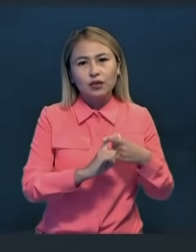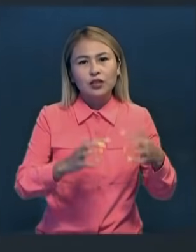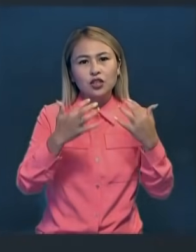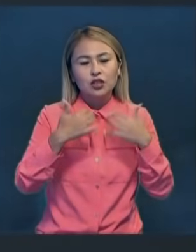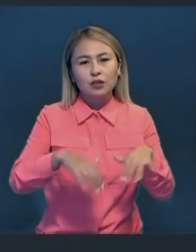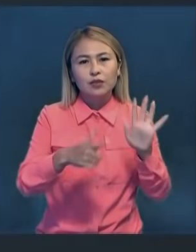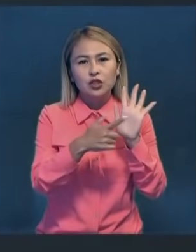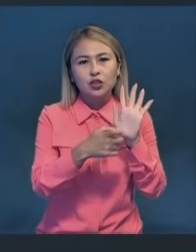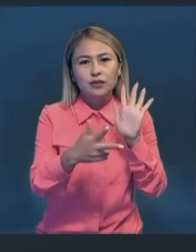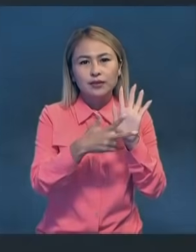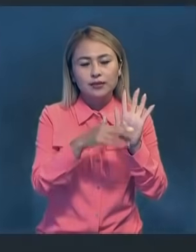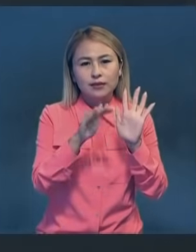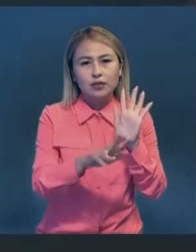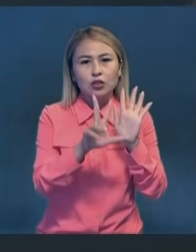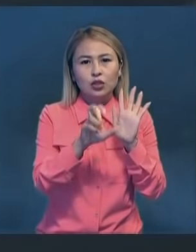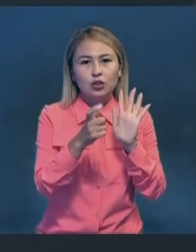инфекция жұқтырғандардың жалпы саны